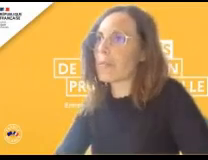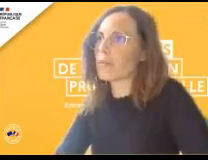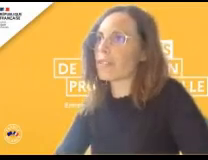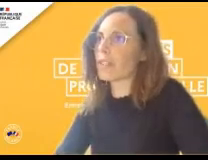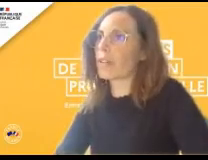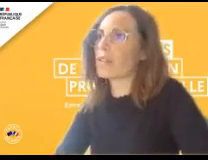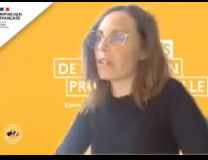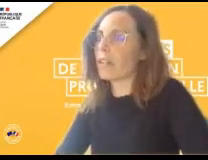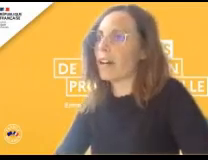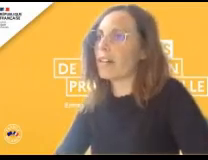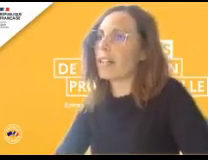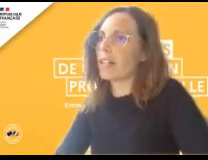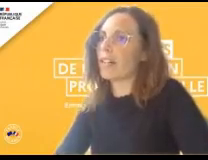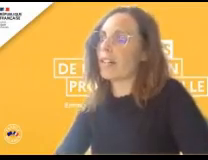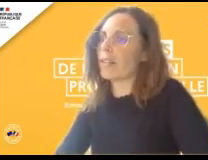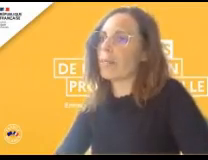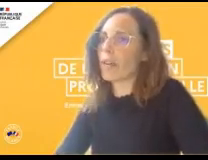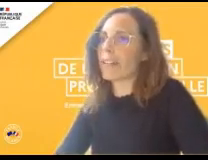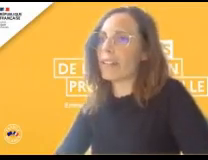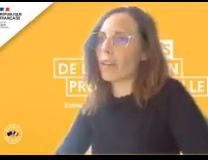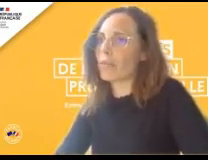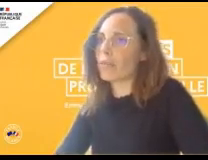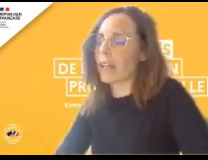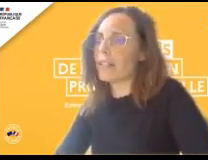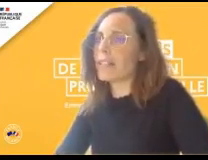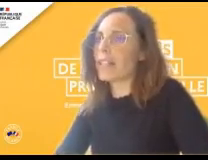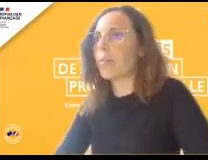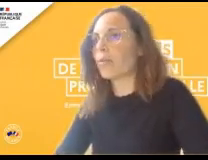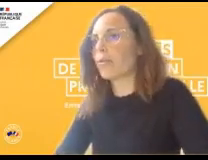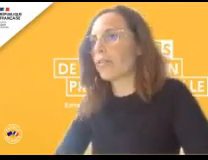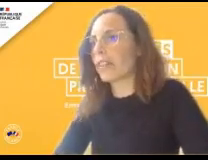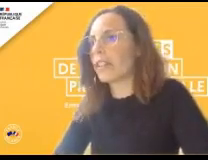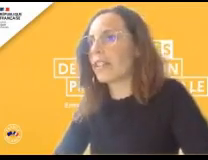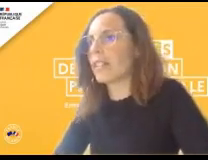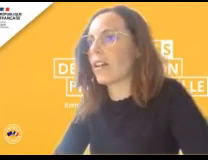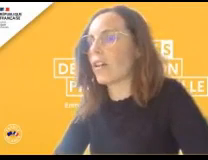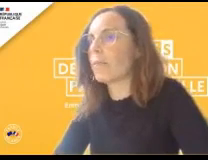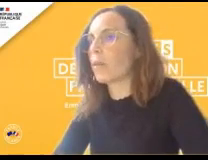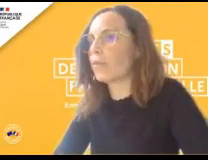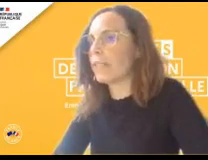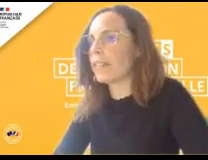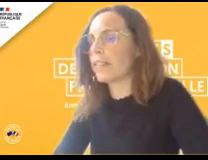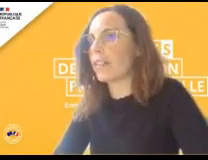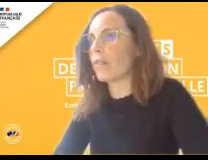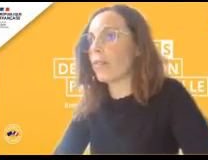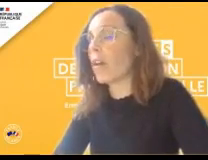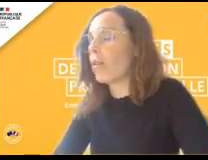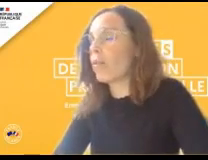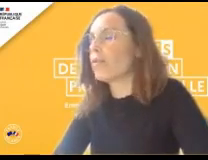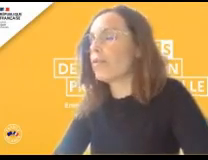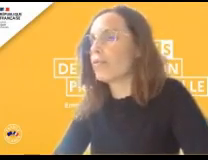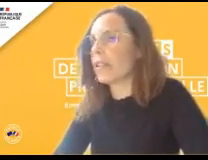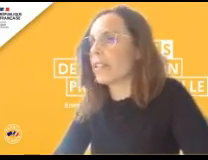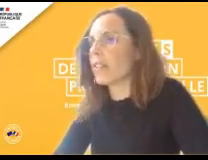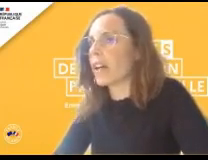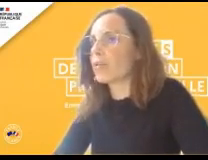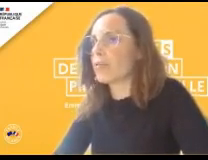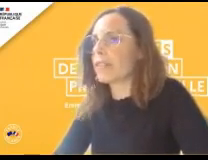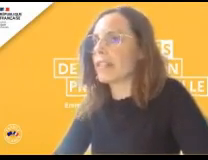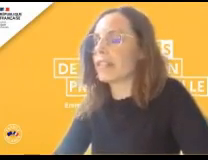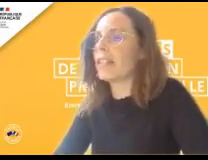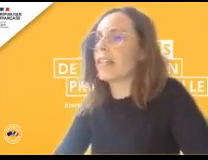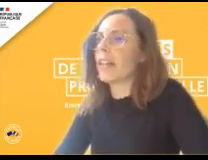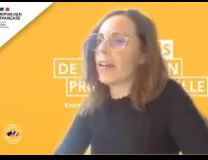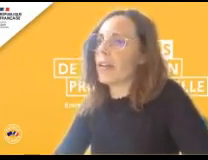comment ça se passe au sein du réseau EVA pour la délivrance du service? Il y a une porte d'entrée qui est un numéro unique, c'est-à-dire que où que vous soyez dans la